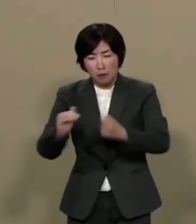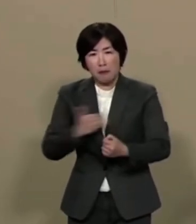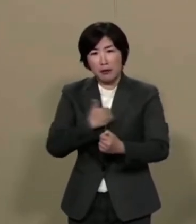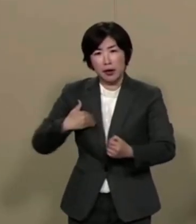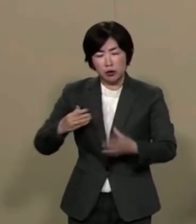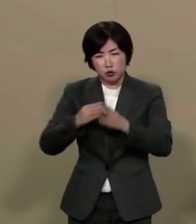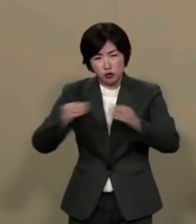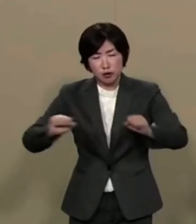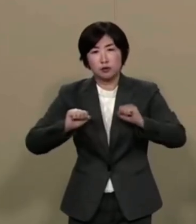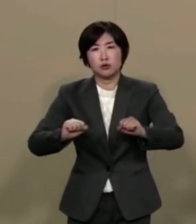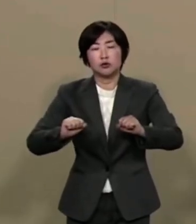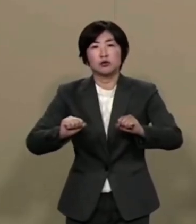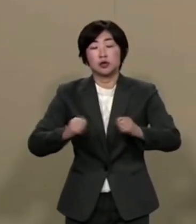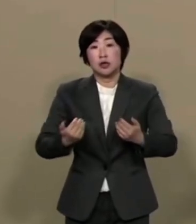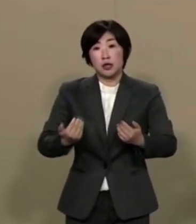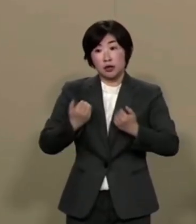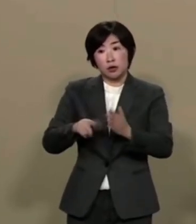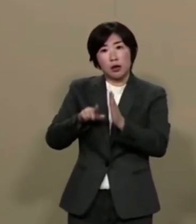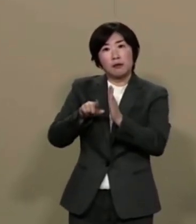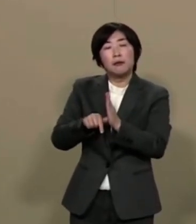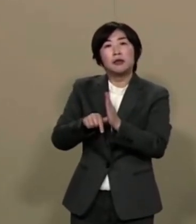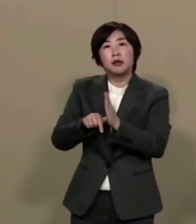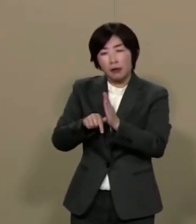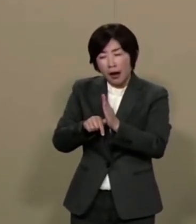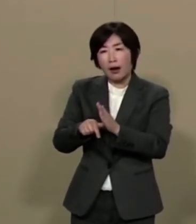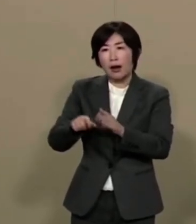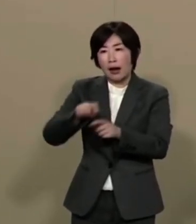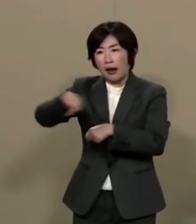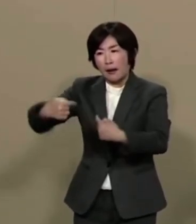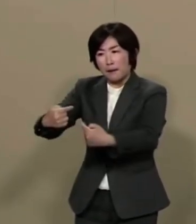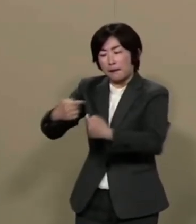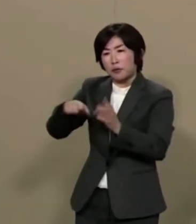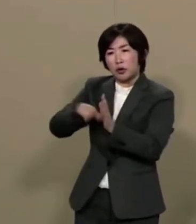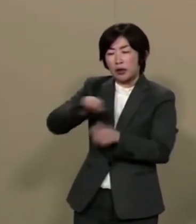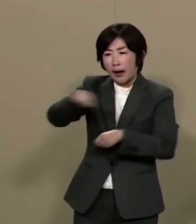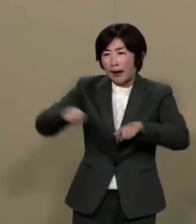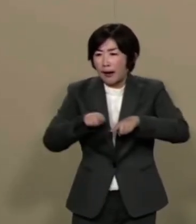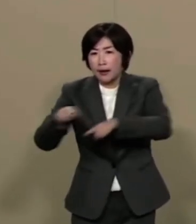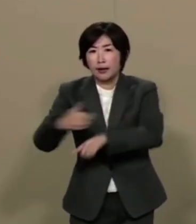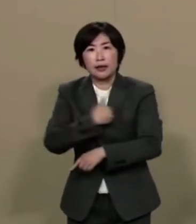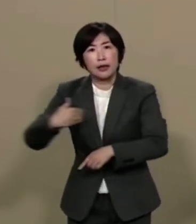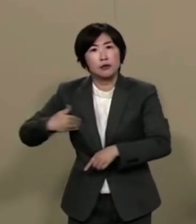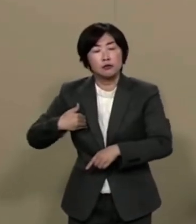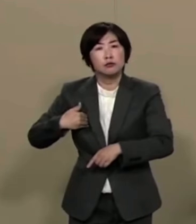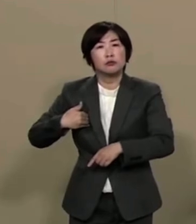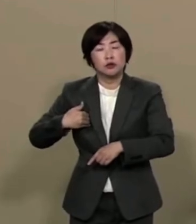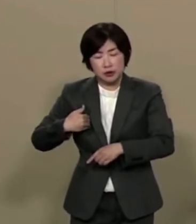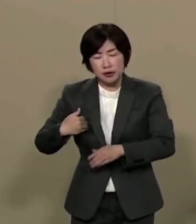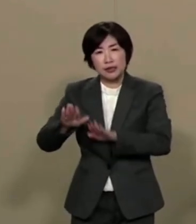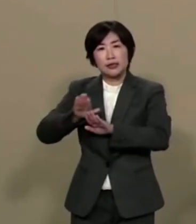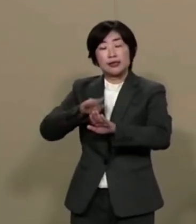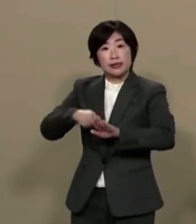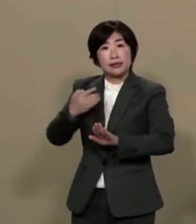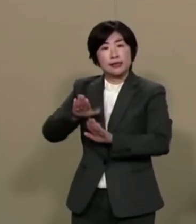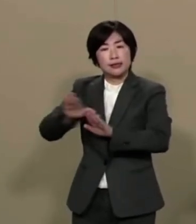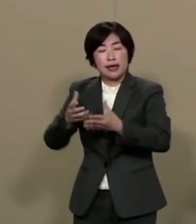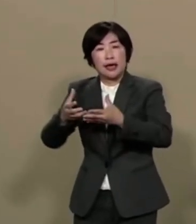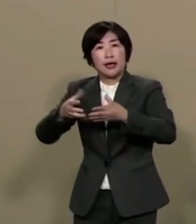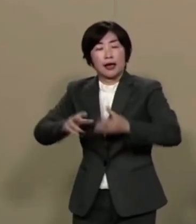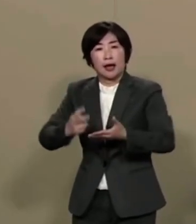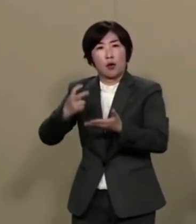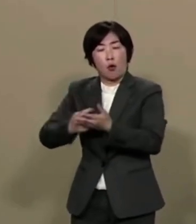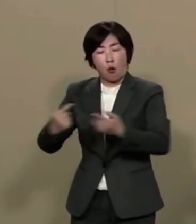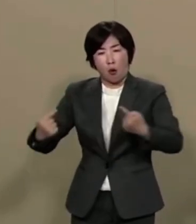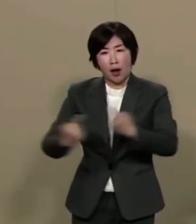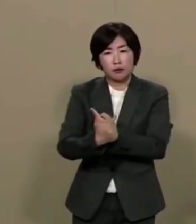にしていくそして必要な場面ではきちんとと反撃できるという体制を整える自衛隊法を改正するこういうことを